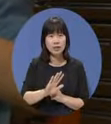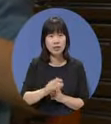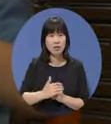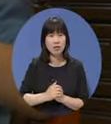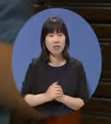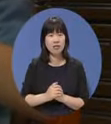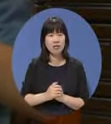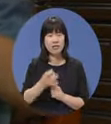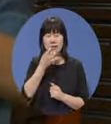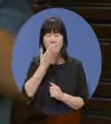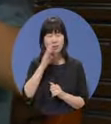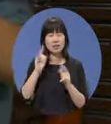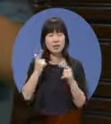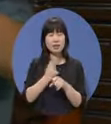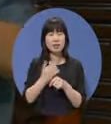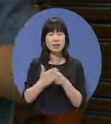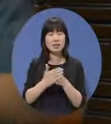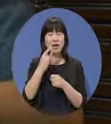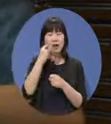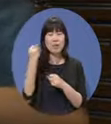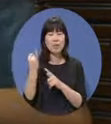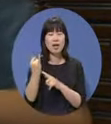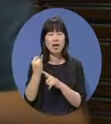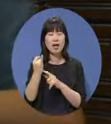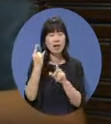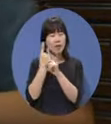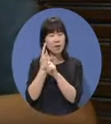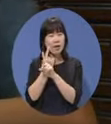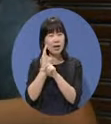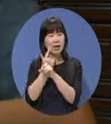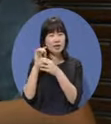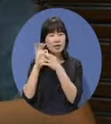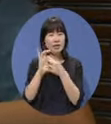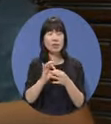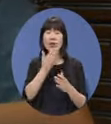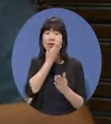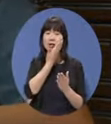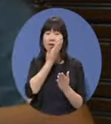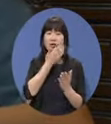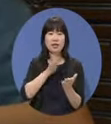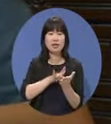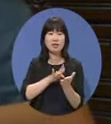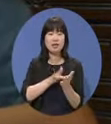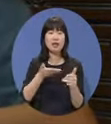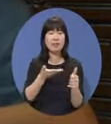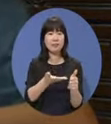밥을 잘 먹지 않는 호은이를 위해 엄마는 하루도 빠짐없이 영양제를 챙겨주는데요.